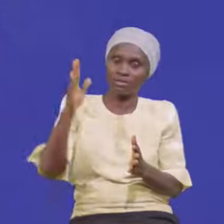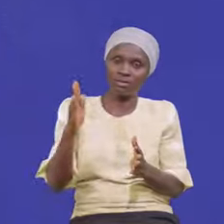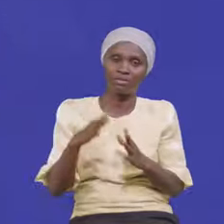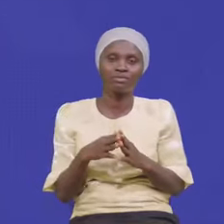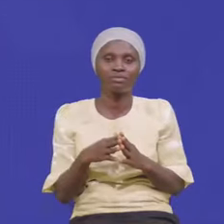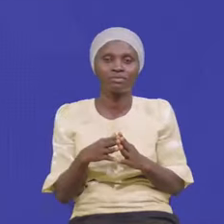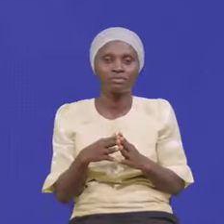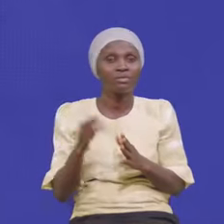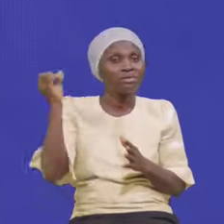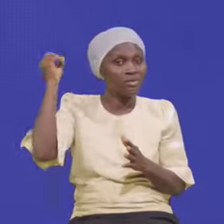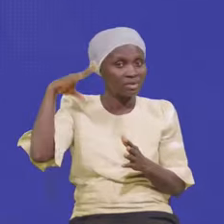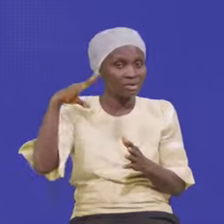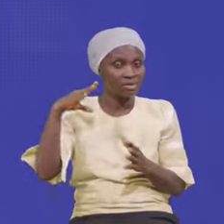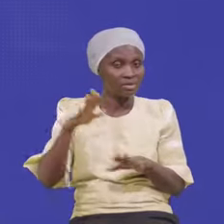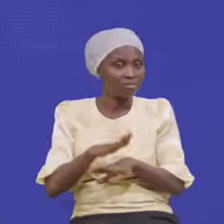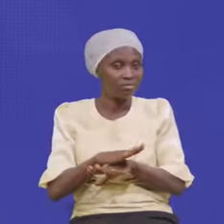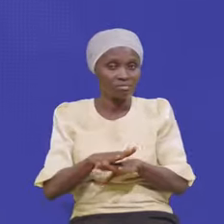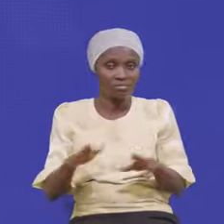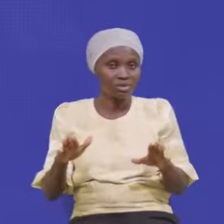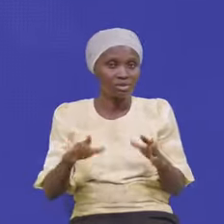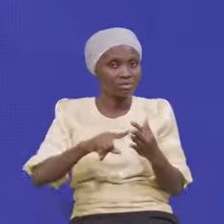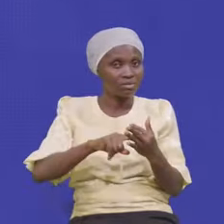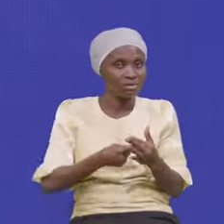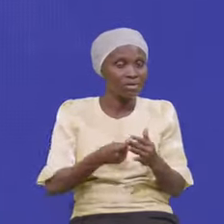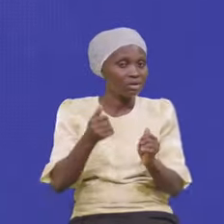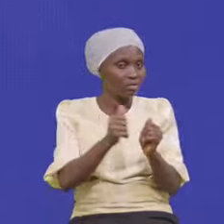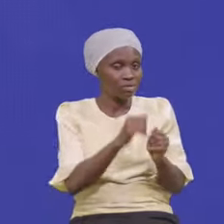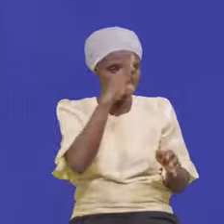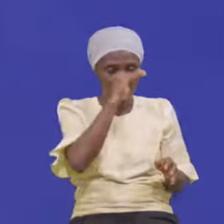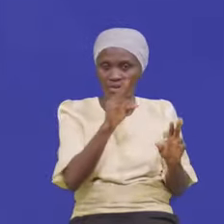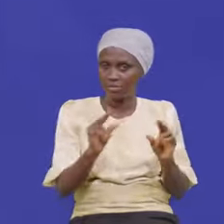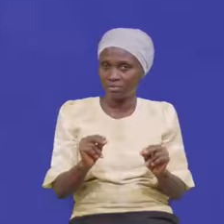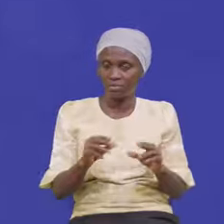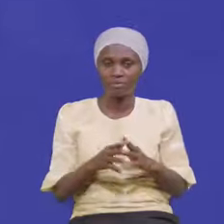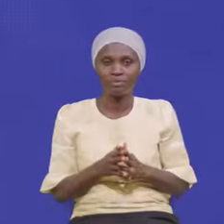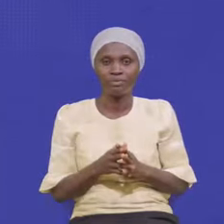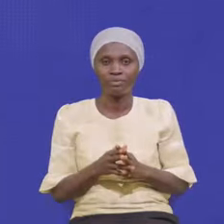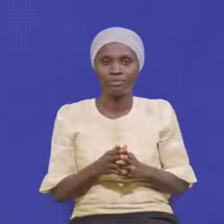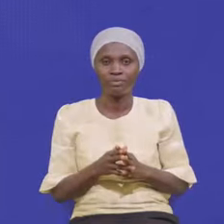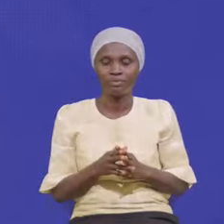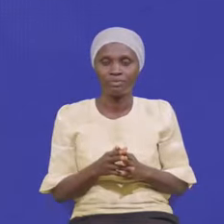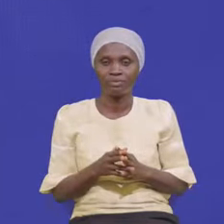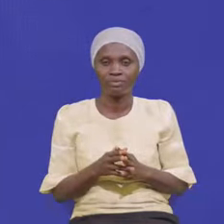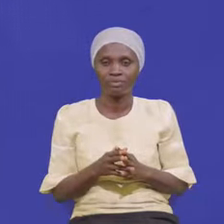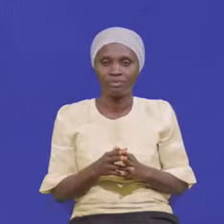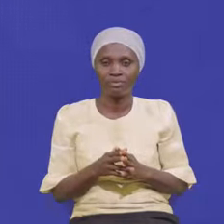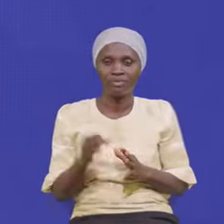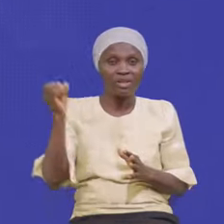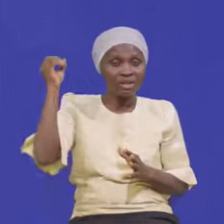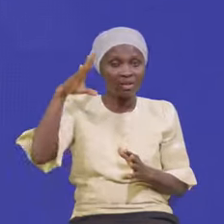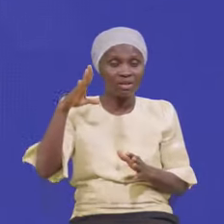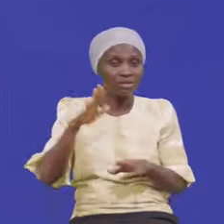దేవుడే. Grace does not originate with man. కృప మానవుని నుంచి జనించదు. Grace does